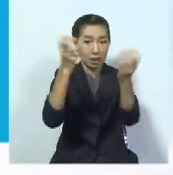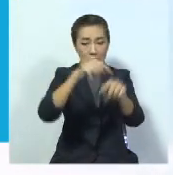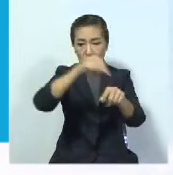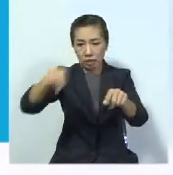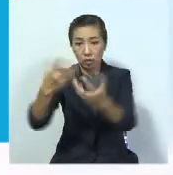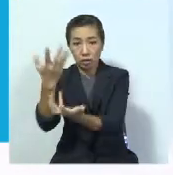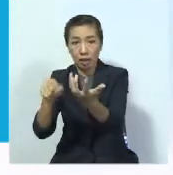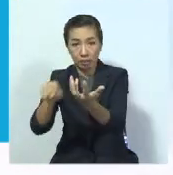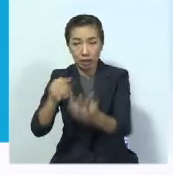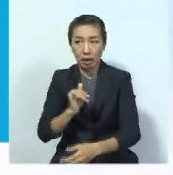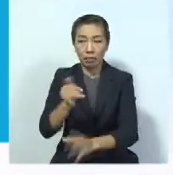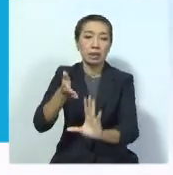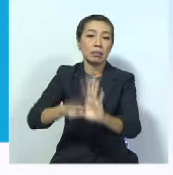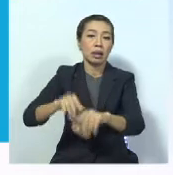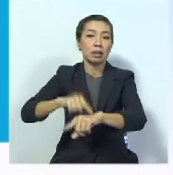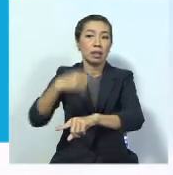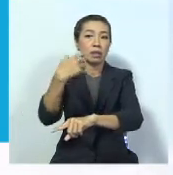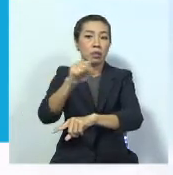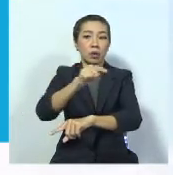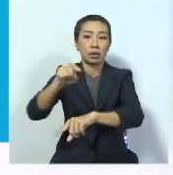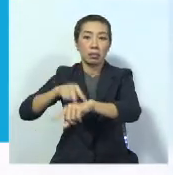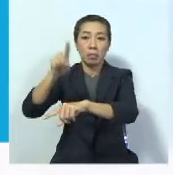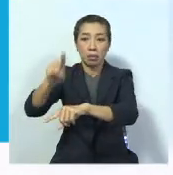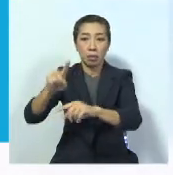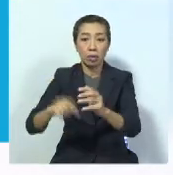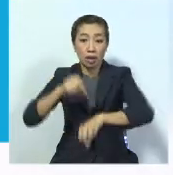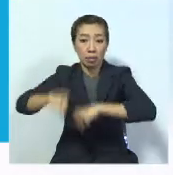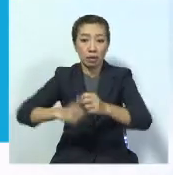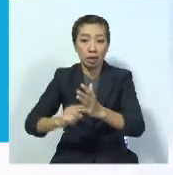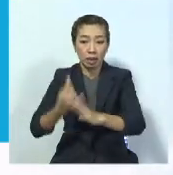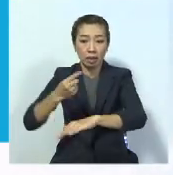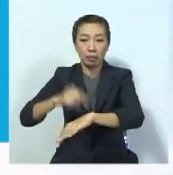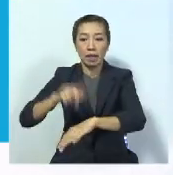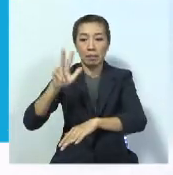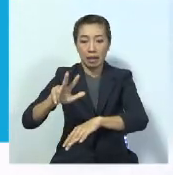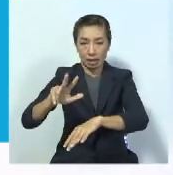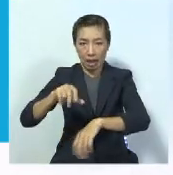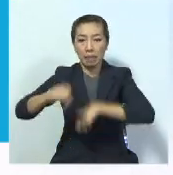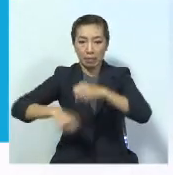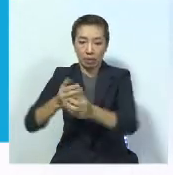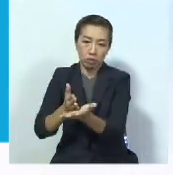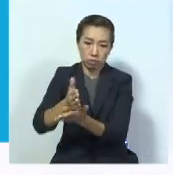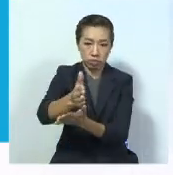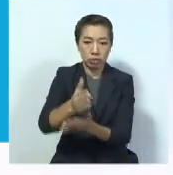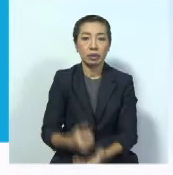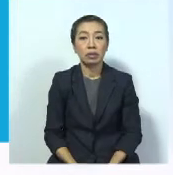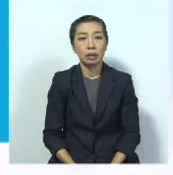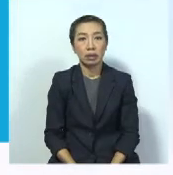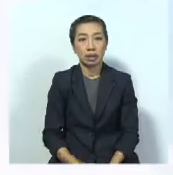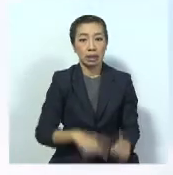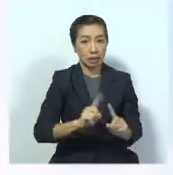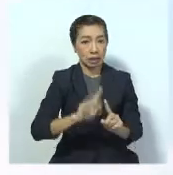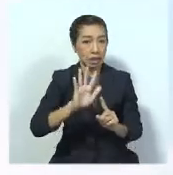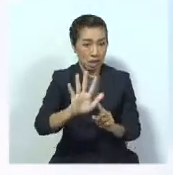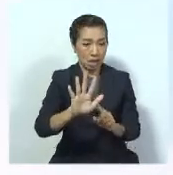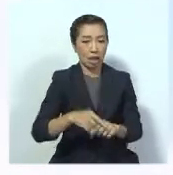า 10:00 น.ถึง 13:00 น.และเริ่มปั่นจักรยานตั้งแต่เวลา 15:00 น.เป็นต้นไปส่วนเส้นทางที่